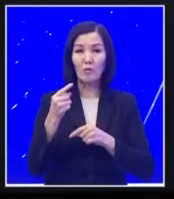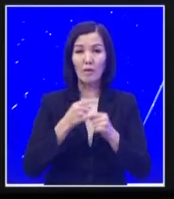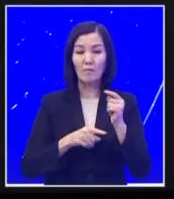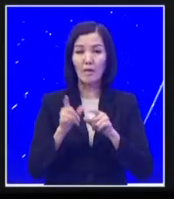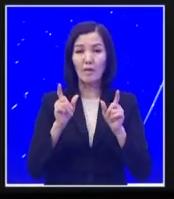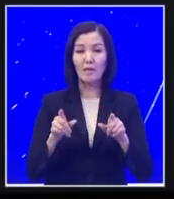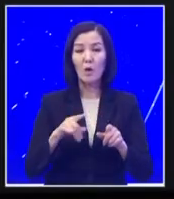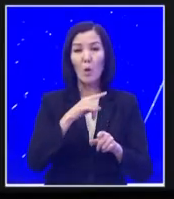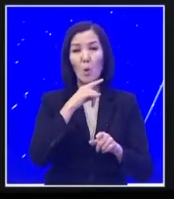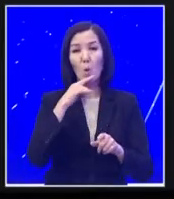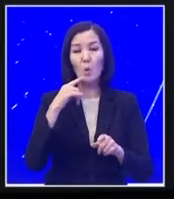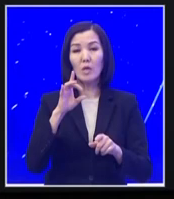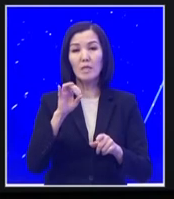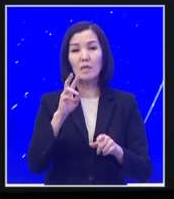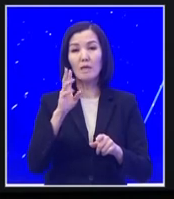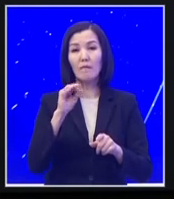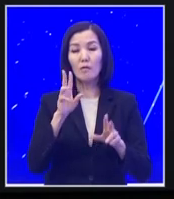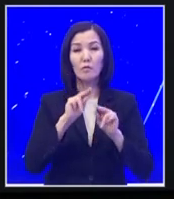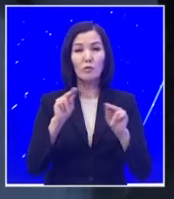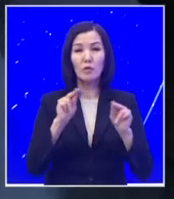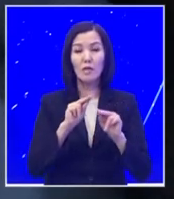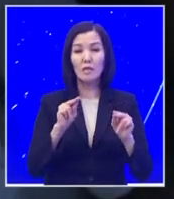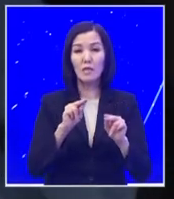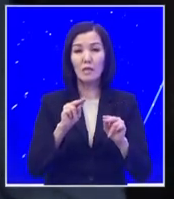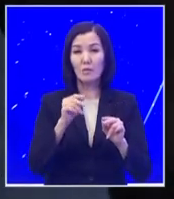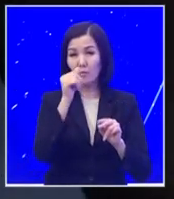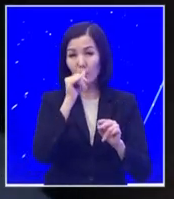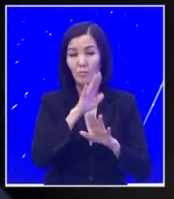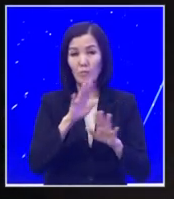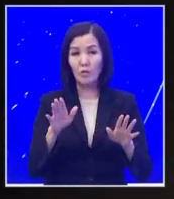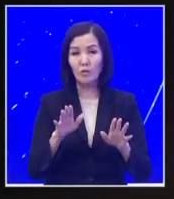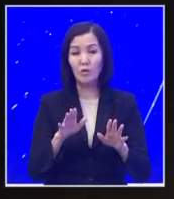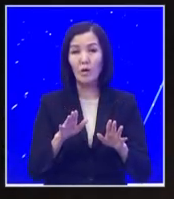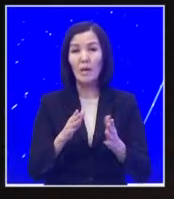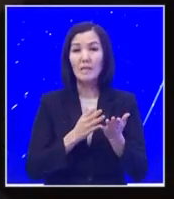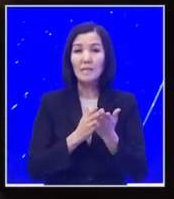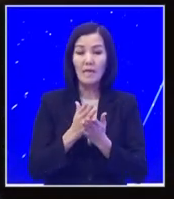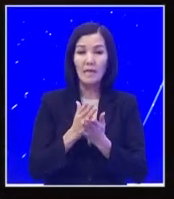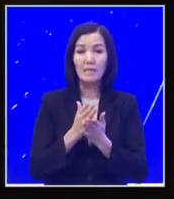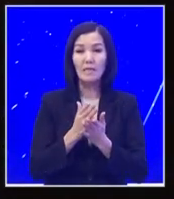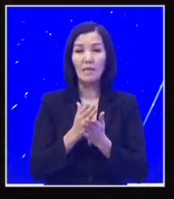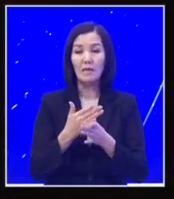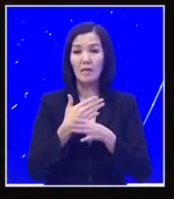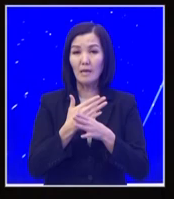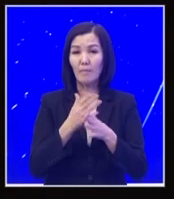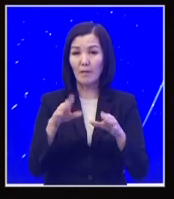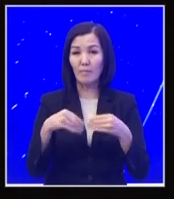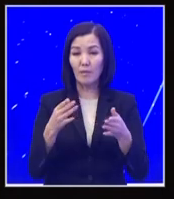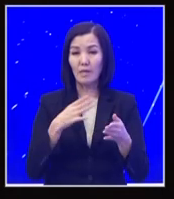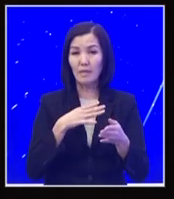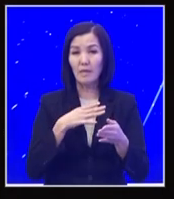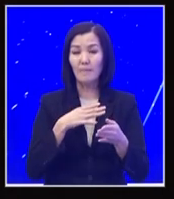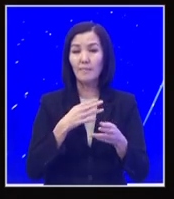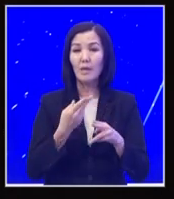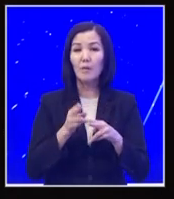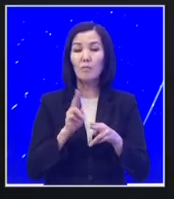Орыс революционерлерінің Абайға ұстаздық ете алмасы анық. Тек оның саяси көзқарасының қалыптасуына ықпалы болғанын жоққа шығара алмаймыз. Бұл